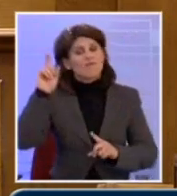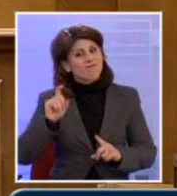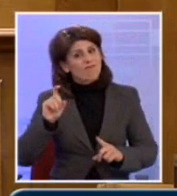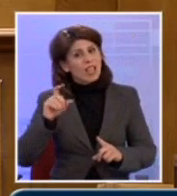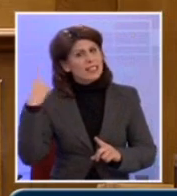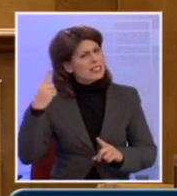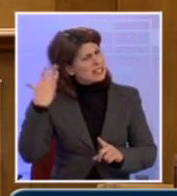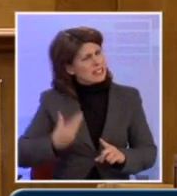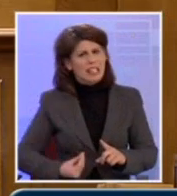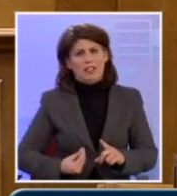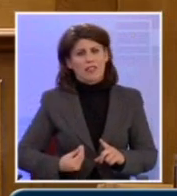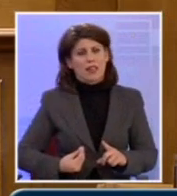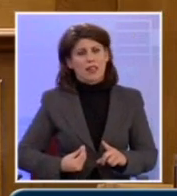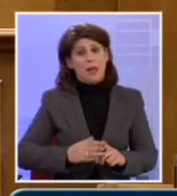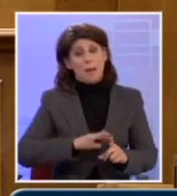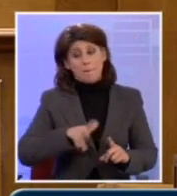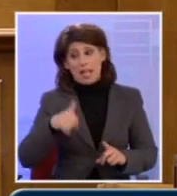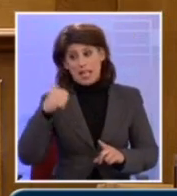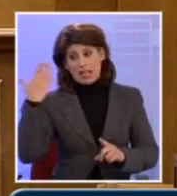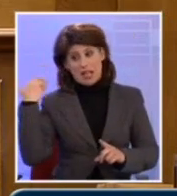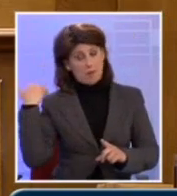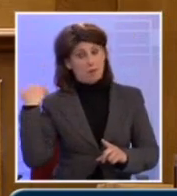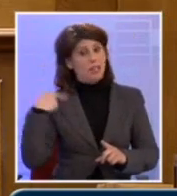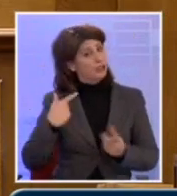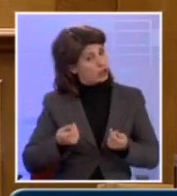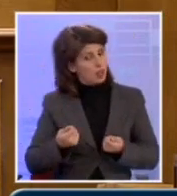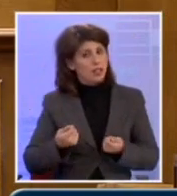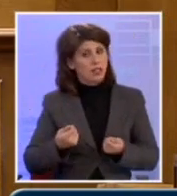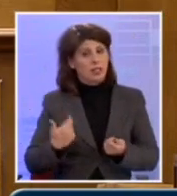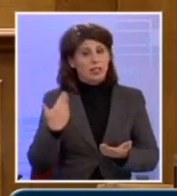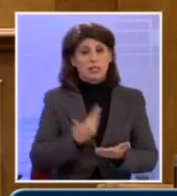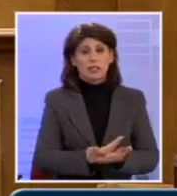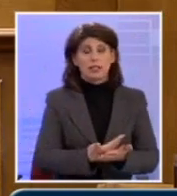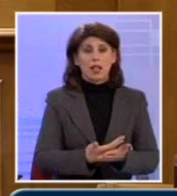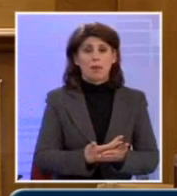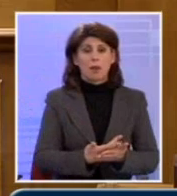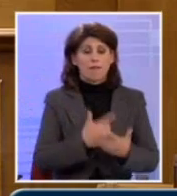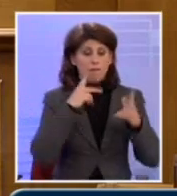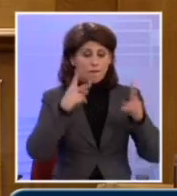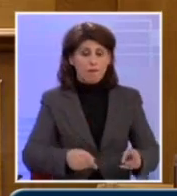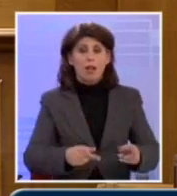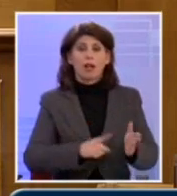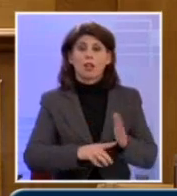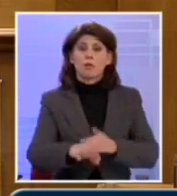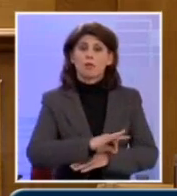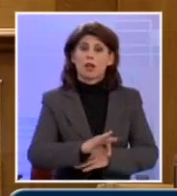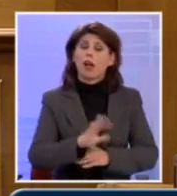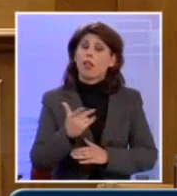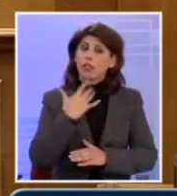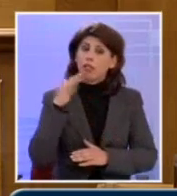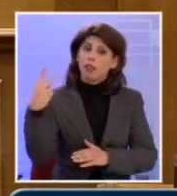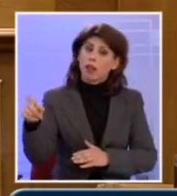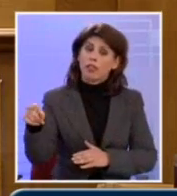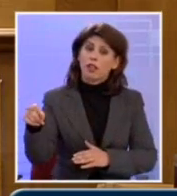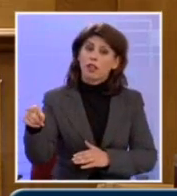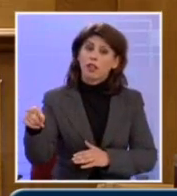ίδιοι έκαναν μέχρι χθες μας ζητάνε να παγώσουμε νομοσχέδια ώστε να συνεχίζουν στην Ελλάδα